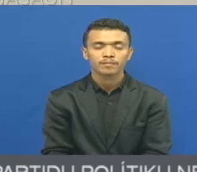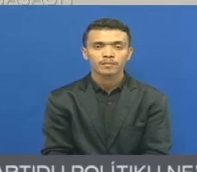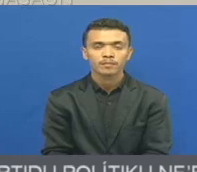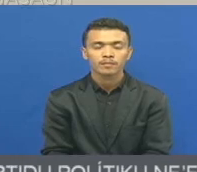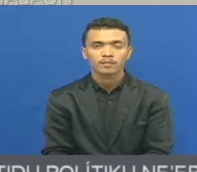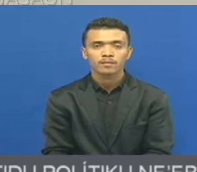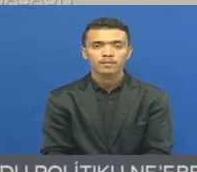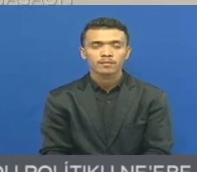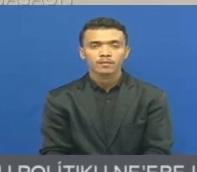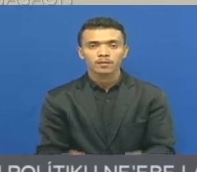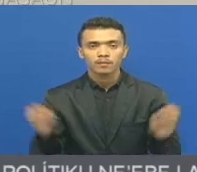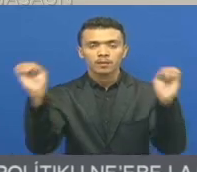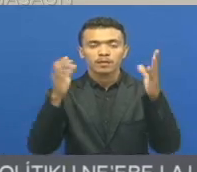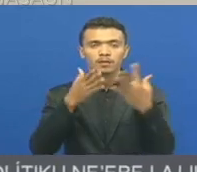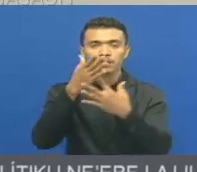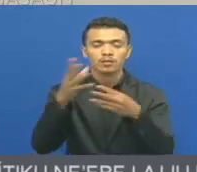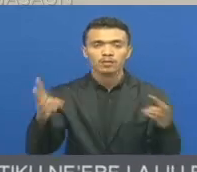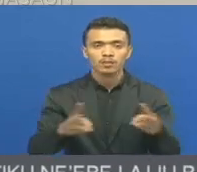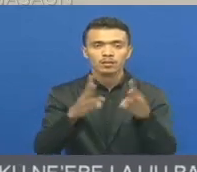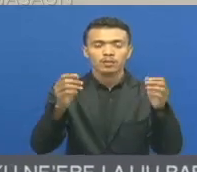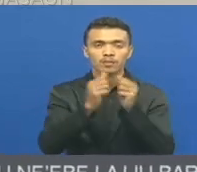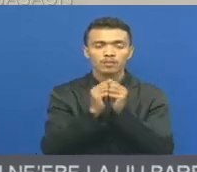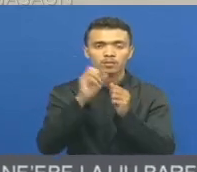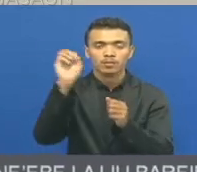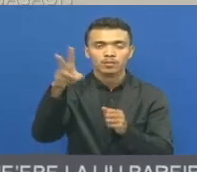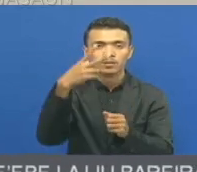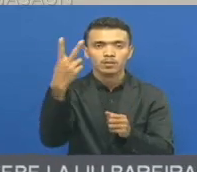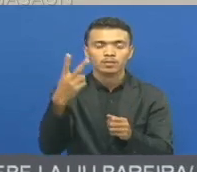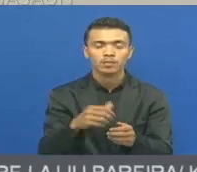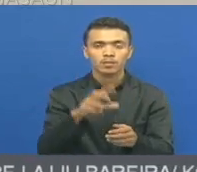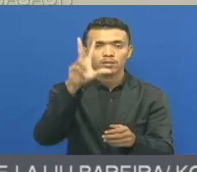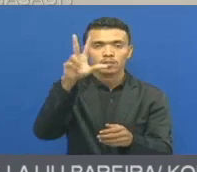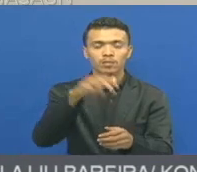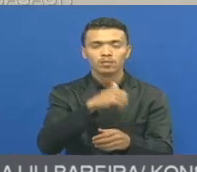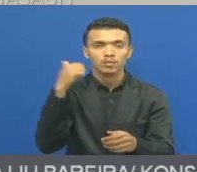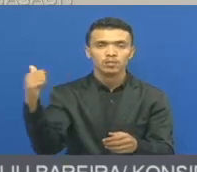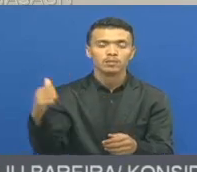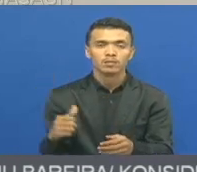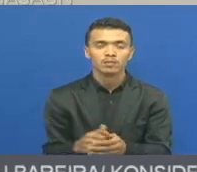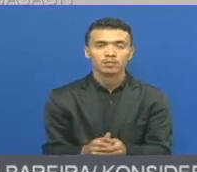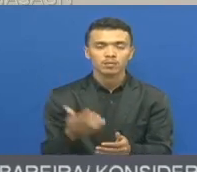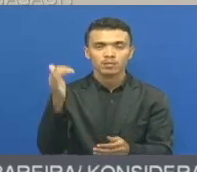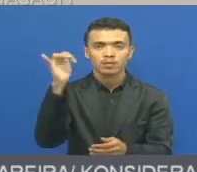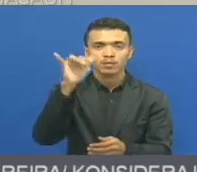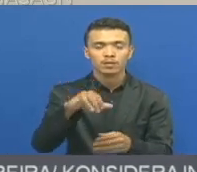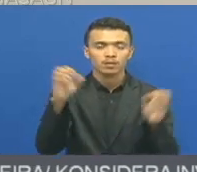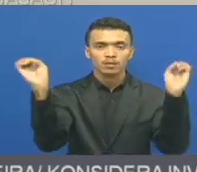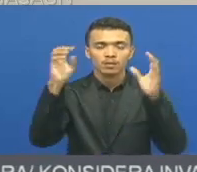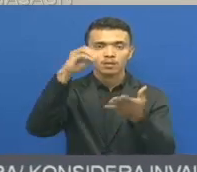sesu istrada bato sentro son ne iha sanu lor sin rua iha tolu seluk nebe maka la sira la